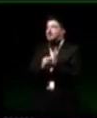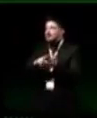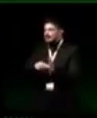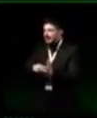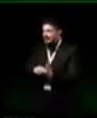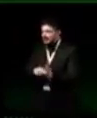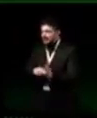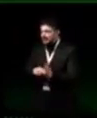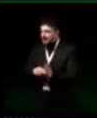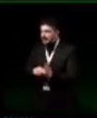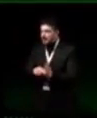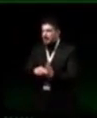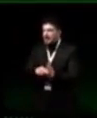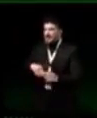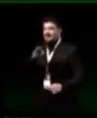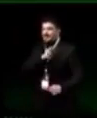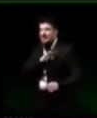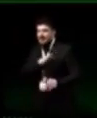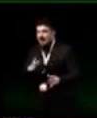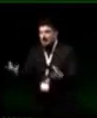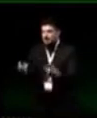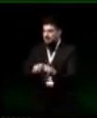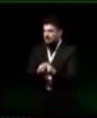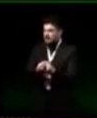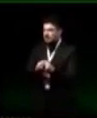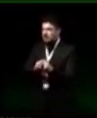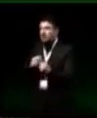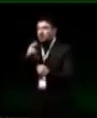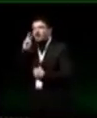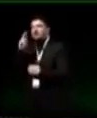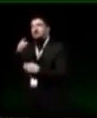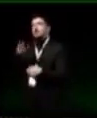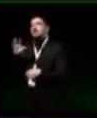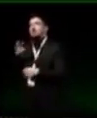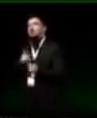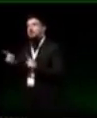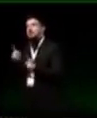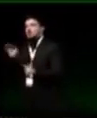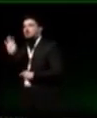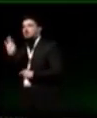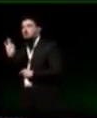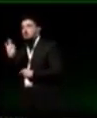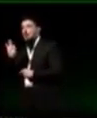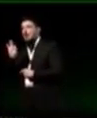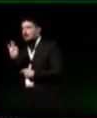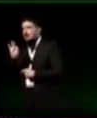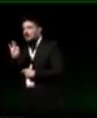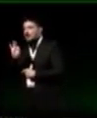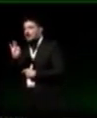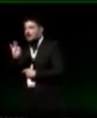gli interessi. E quella visione negli anni 50 non fu una tecnocratica